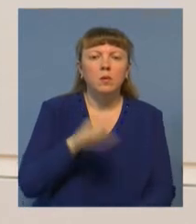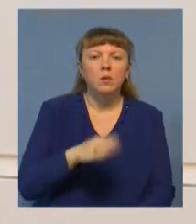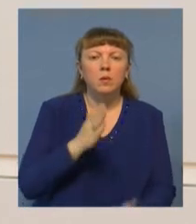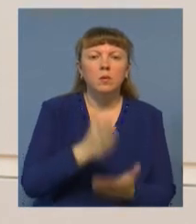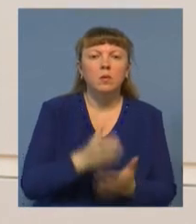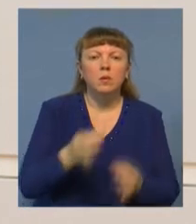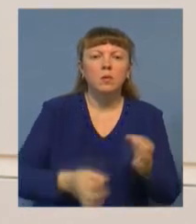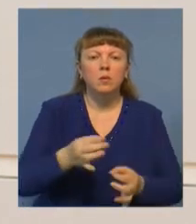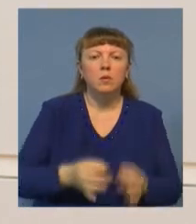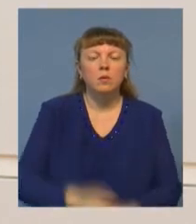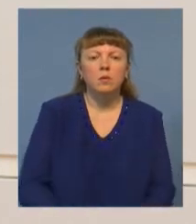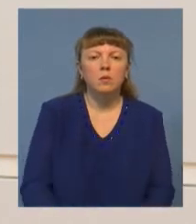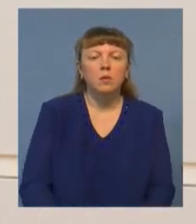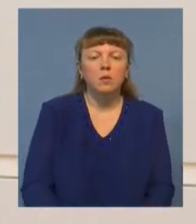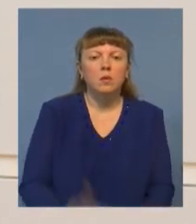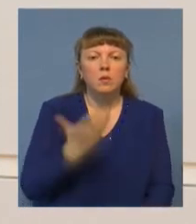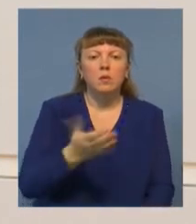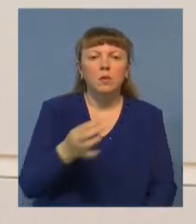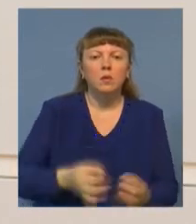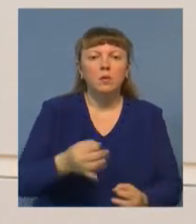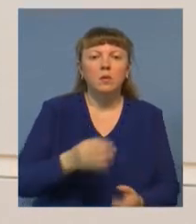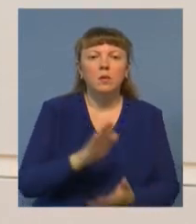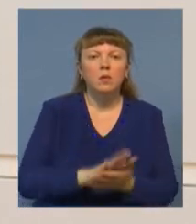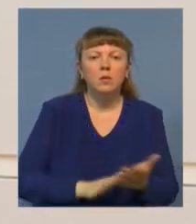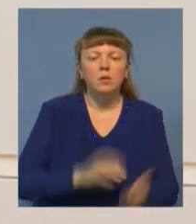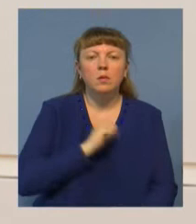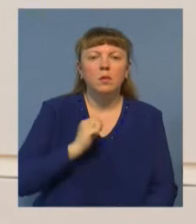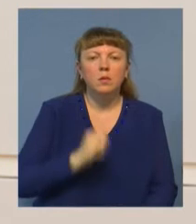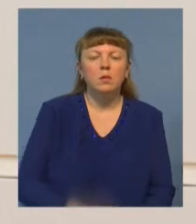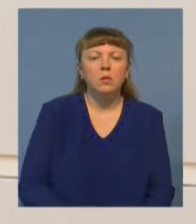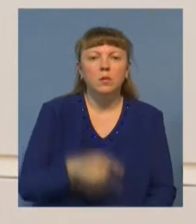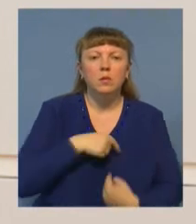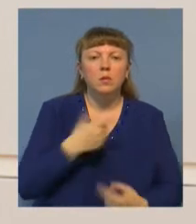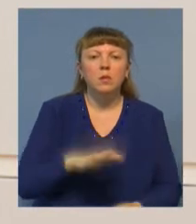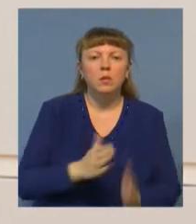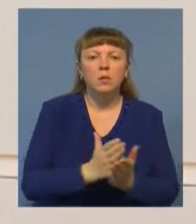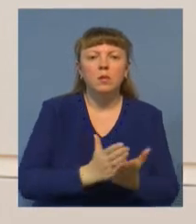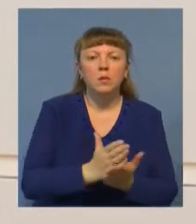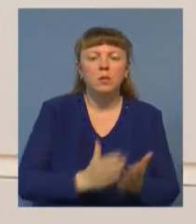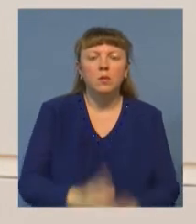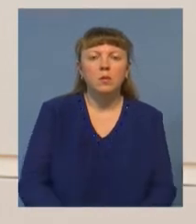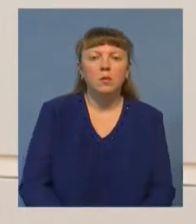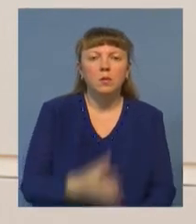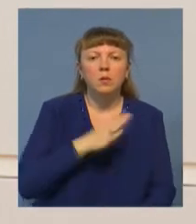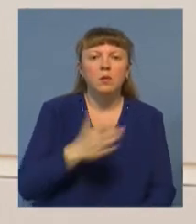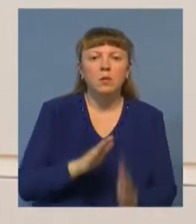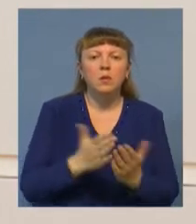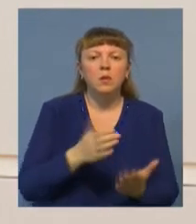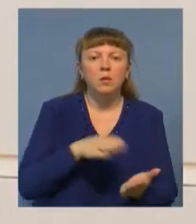направляет их в суд. Для предъявления в суд заявления необходимо само заявление, трудовая книжка, справка с